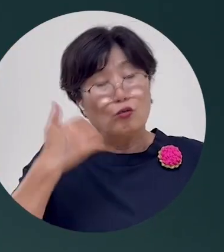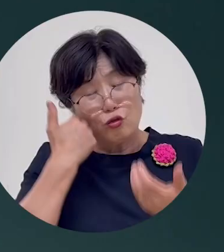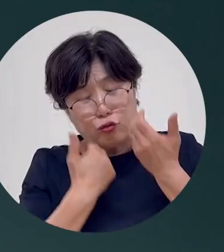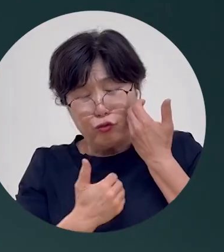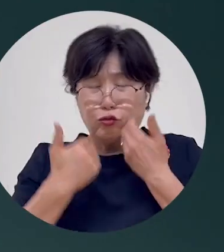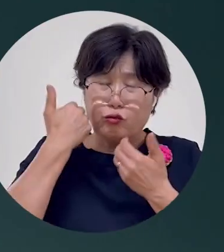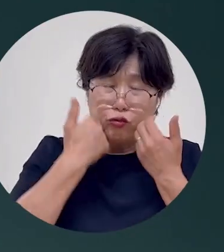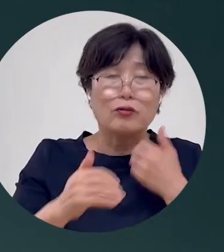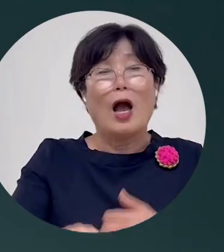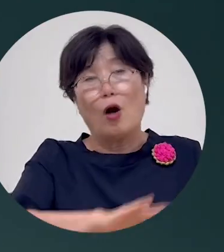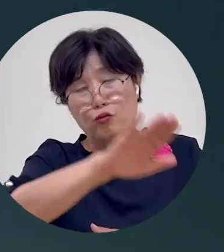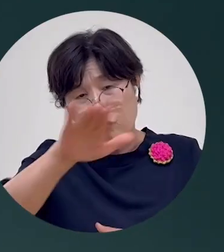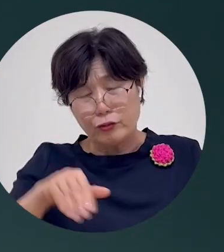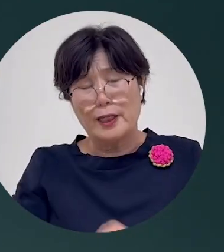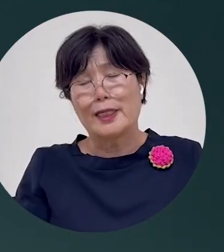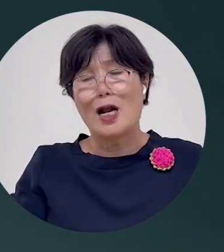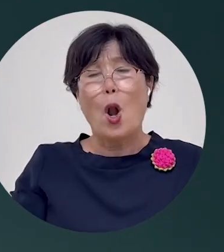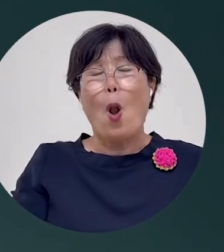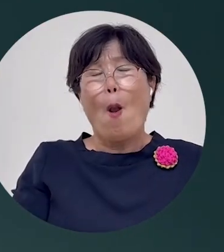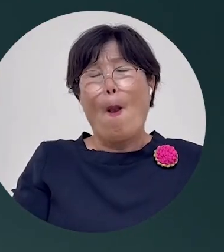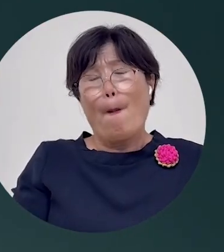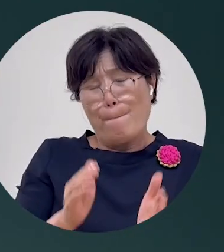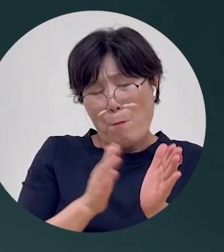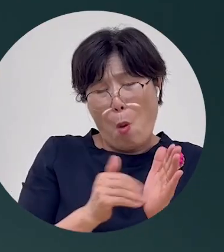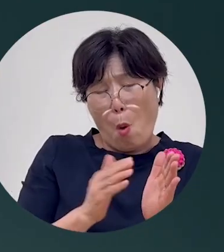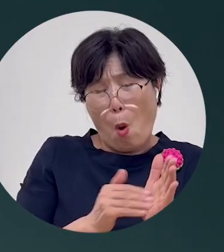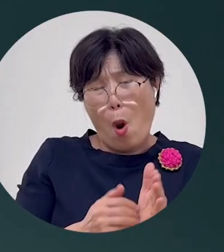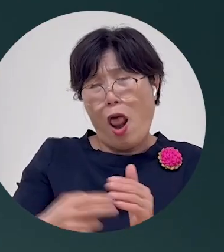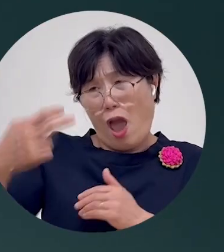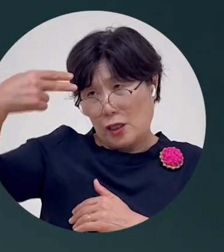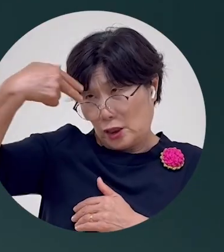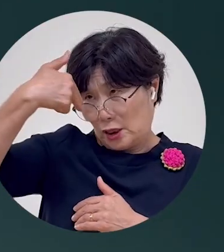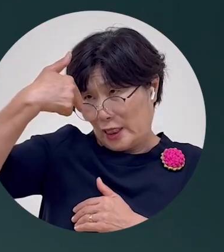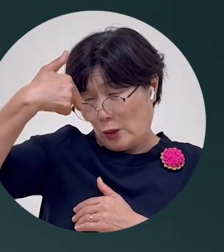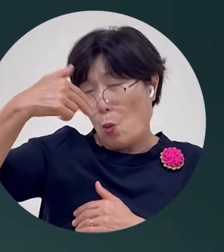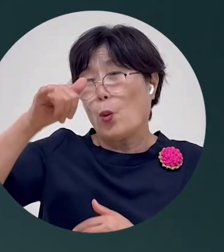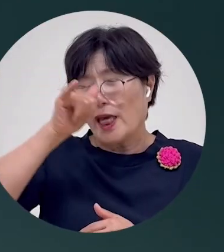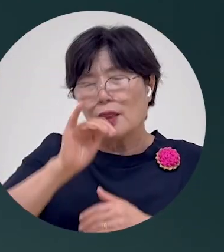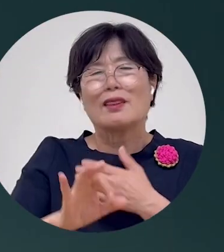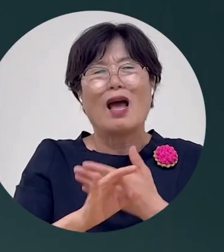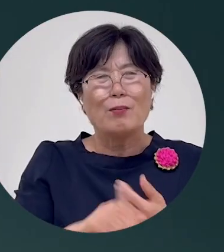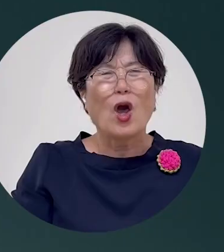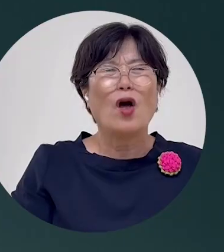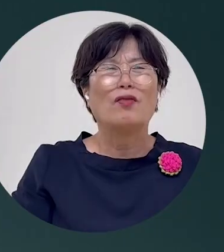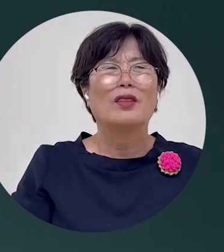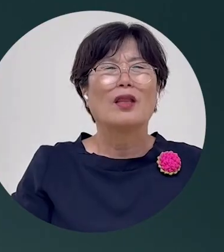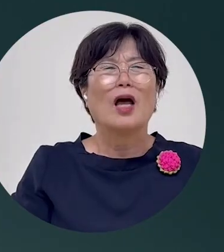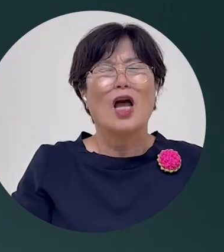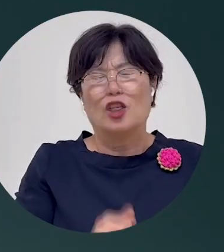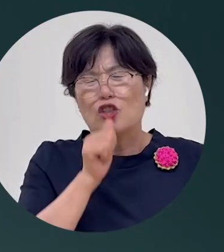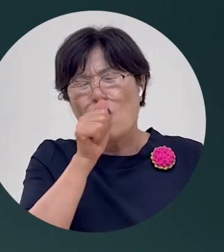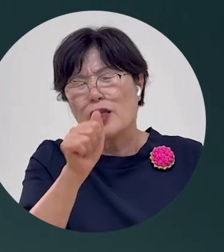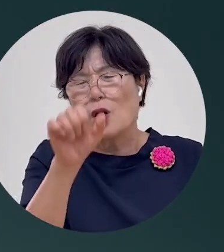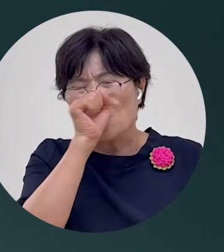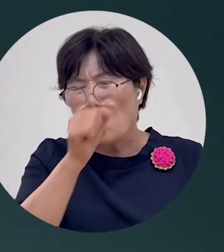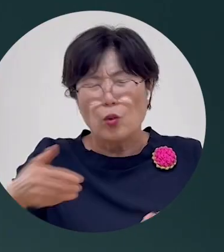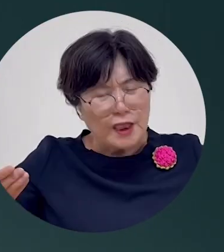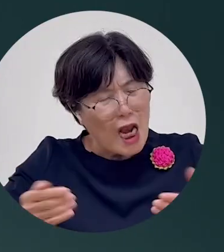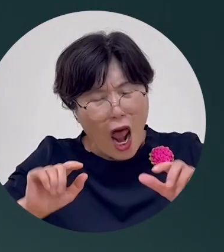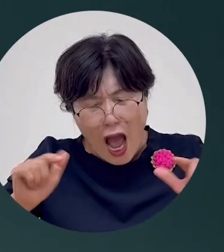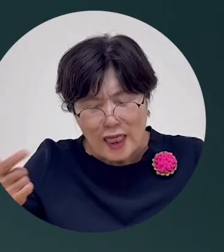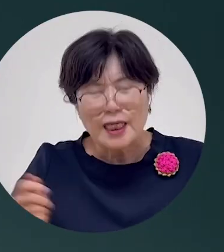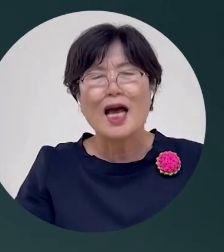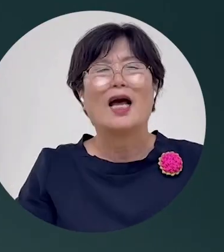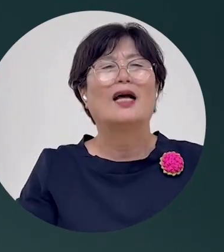누군가가 우리를 몰래 지켜보고 있다는 것, 감시당하고 있다는 것, 여러분, 절대 좋은 일입니까? 좋은 일이